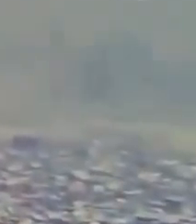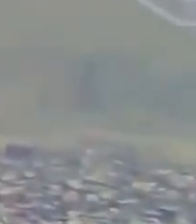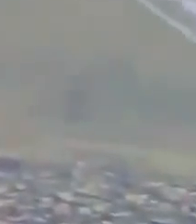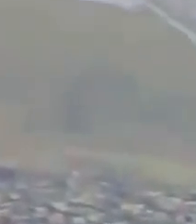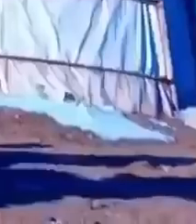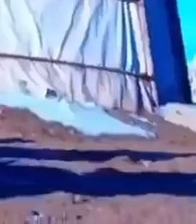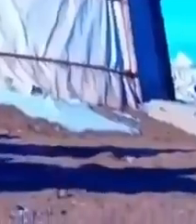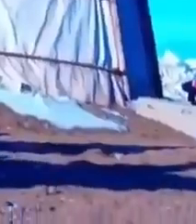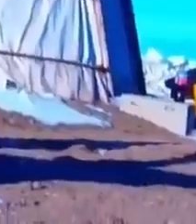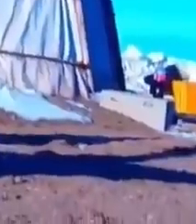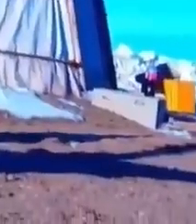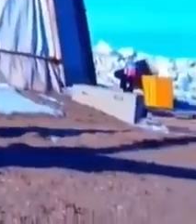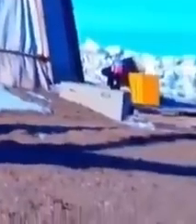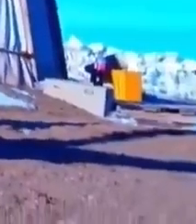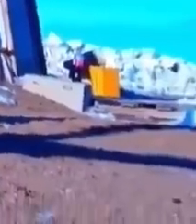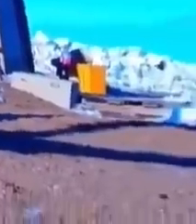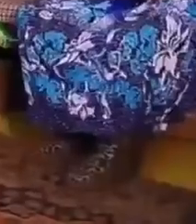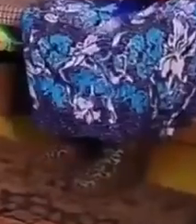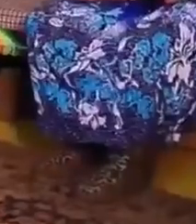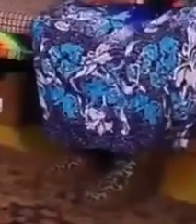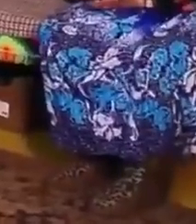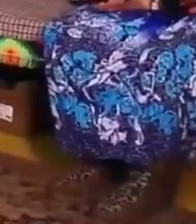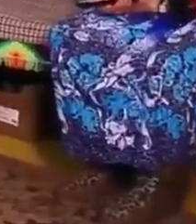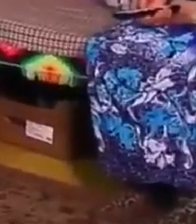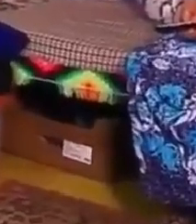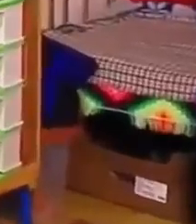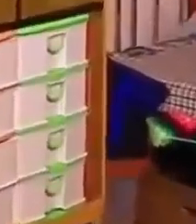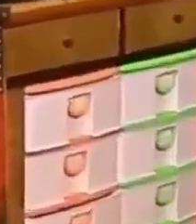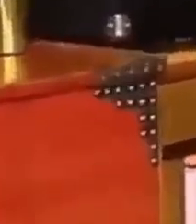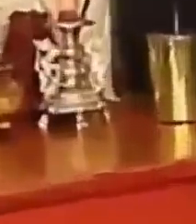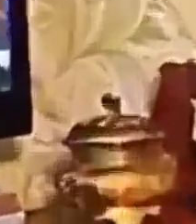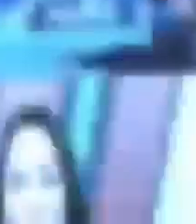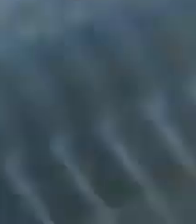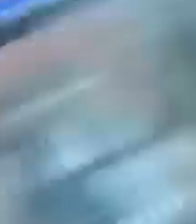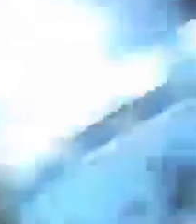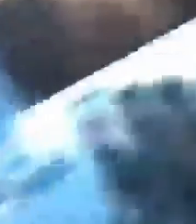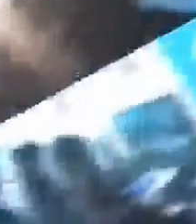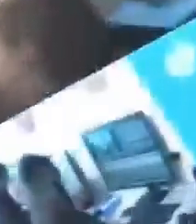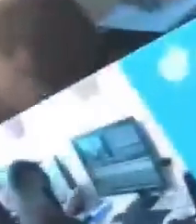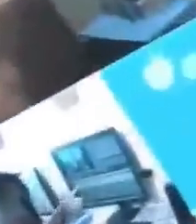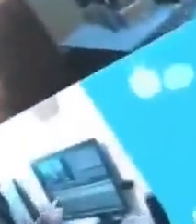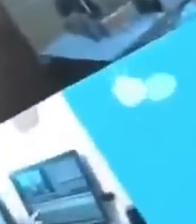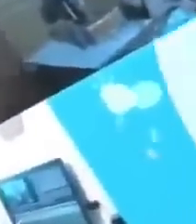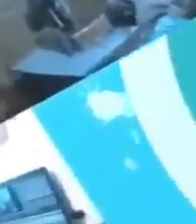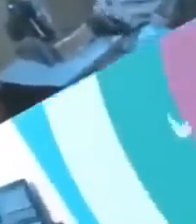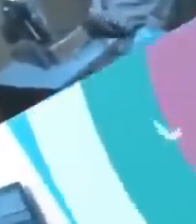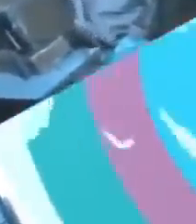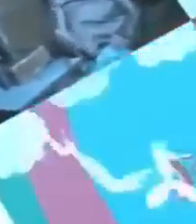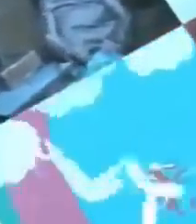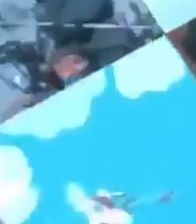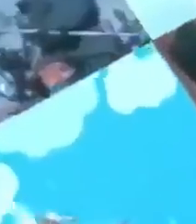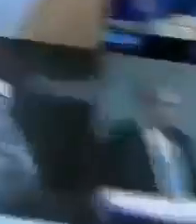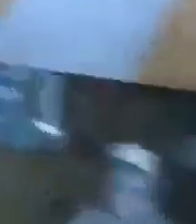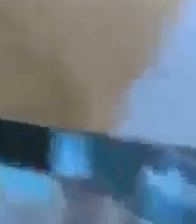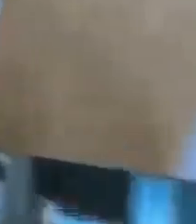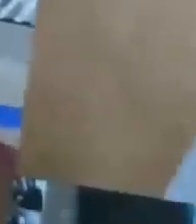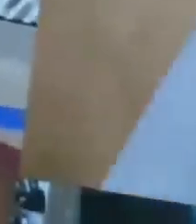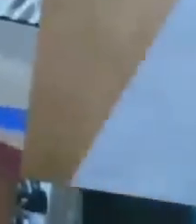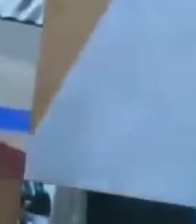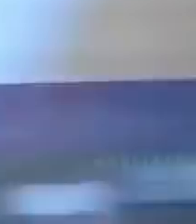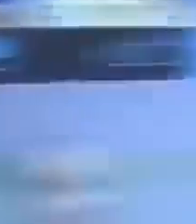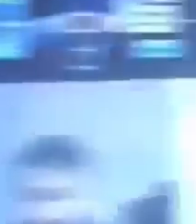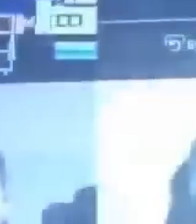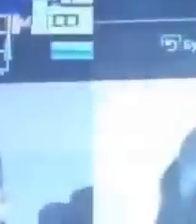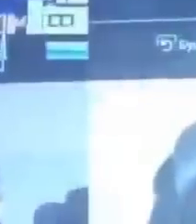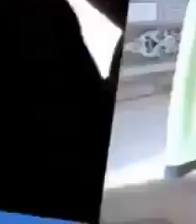Уудам дэлгэр эх орныхоо 408 зохис суугаа зон олондон улс төр эдийн засаг шинжлэх ухаан боловсрол соёл